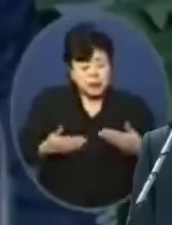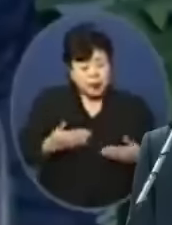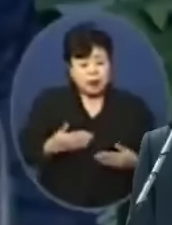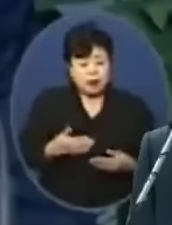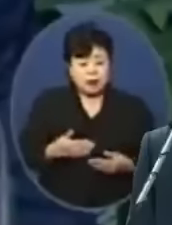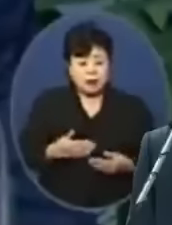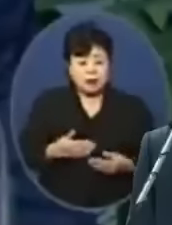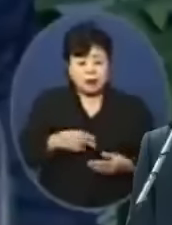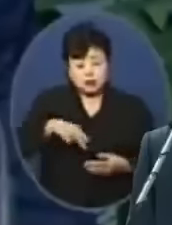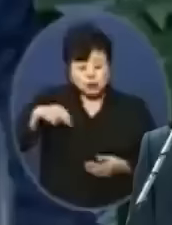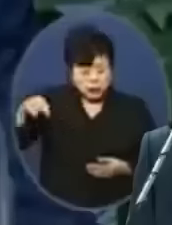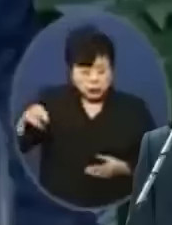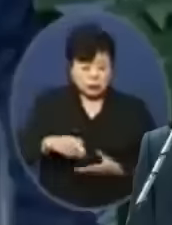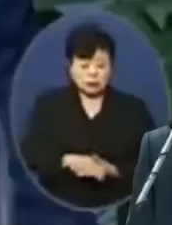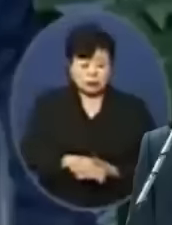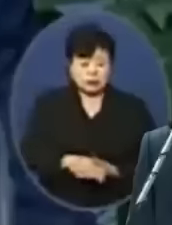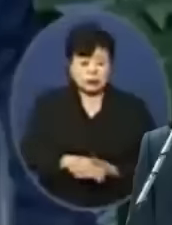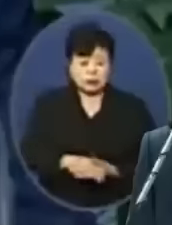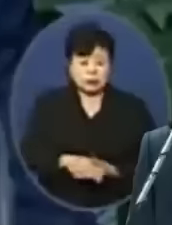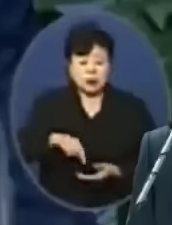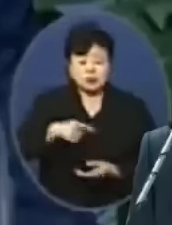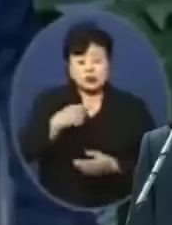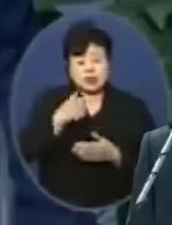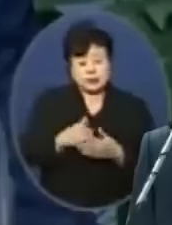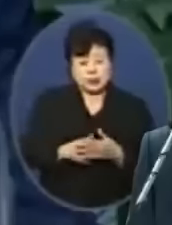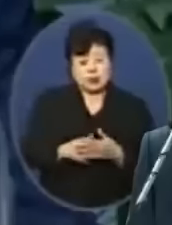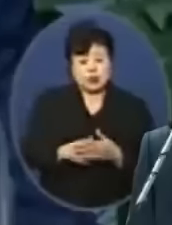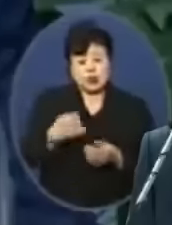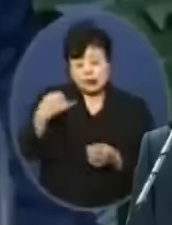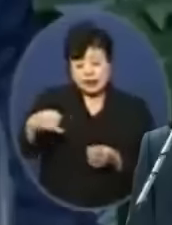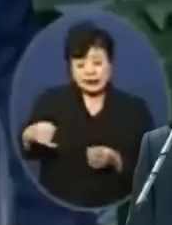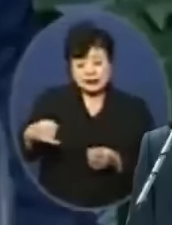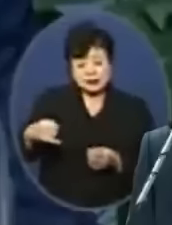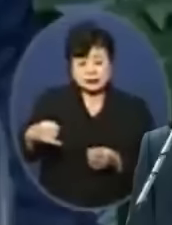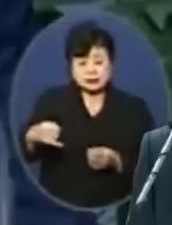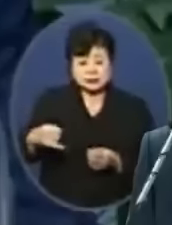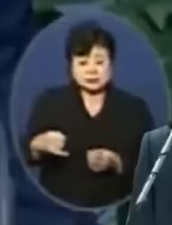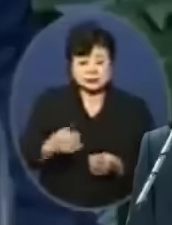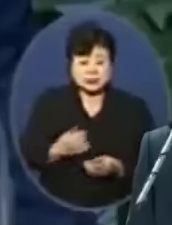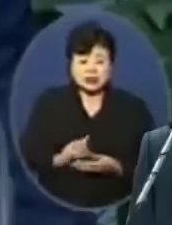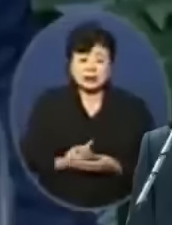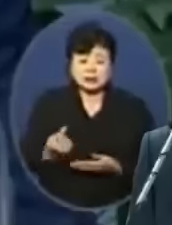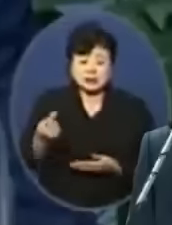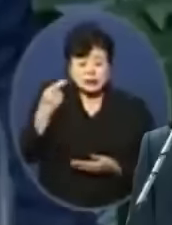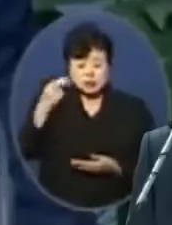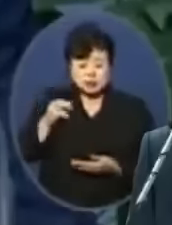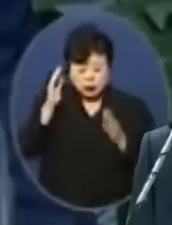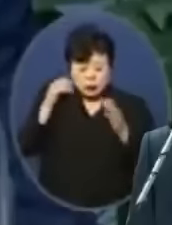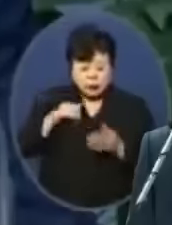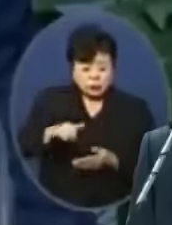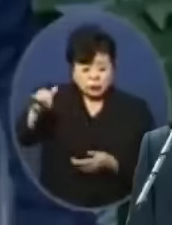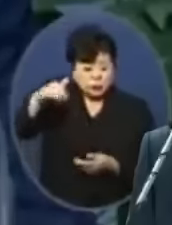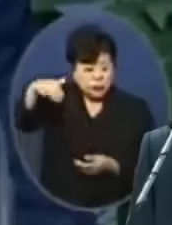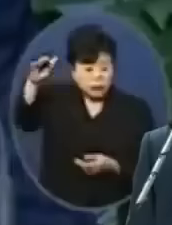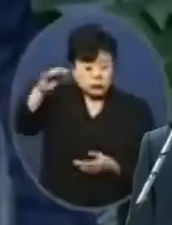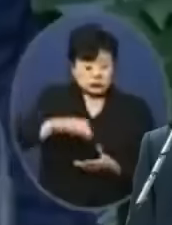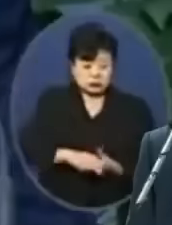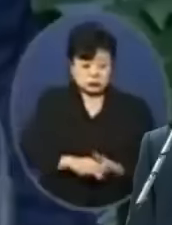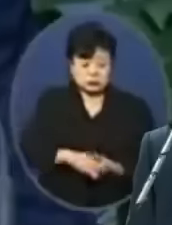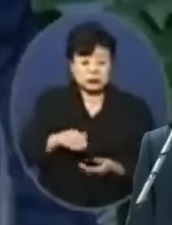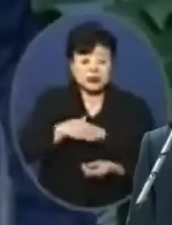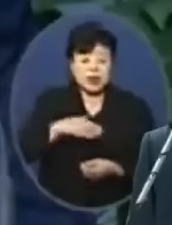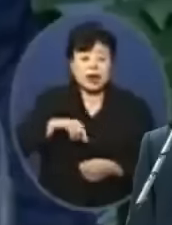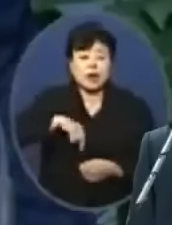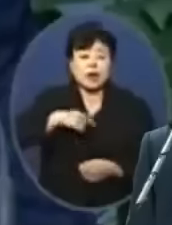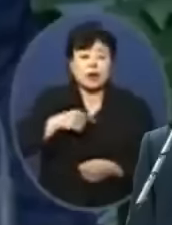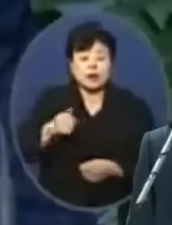온 천하를 돌아다니면서 나는 혼자 남아있고, 우리 딸은 날 버리고 미국으로 공부하러 가버리고, 나는